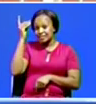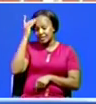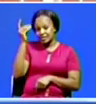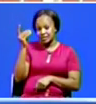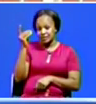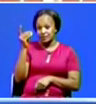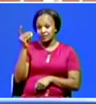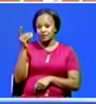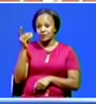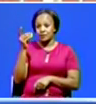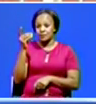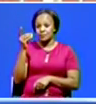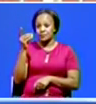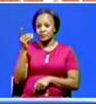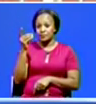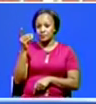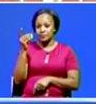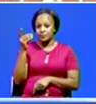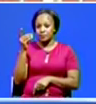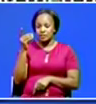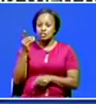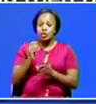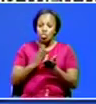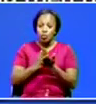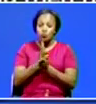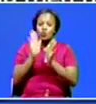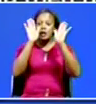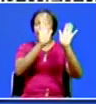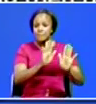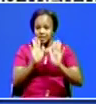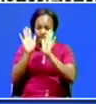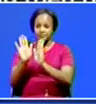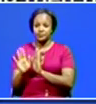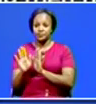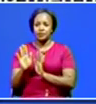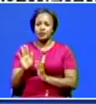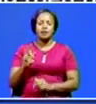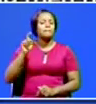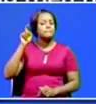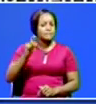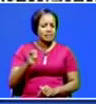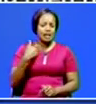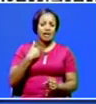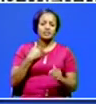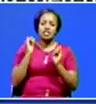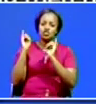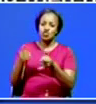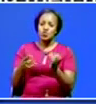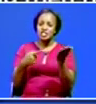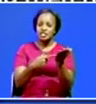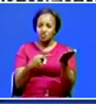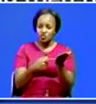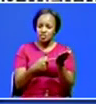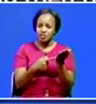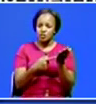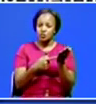Kuangamiza ni kufanya kampeni. You have to keep up with the newer technology. We are doing the